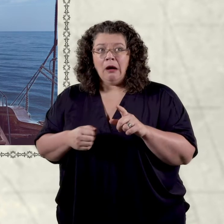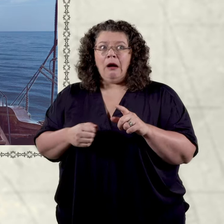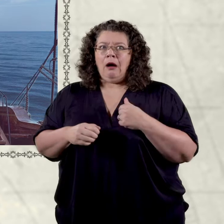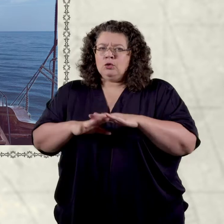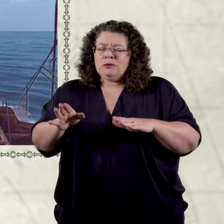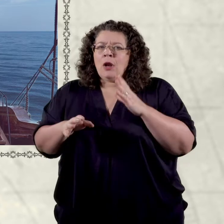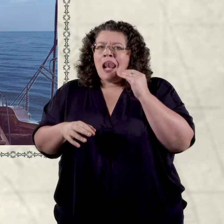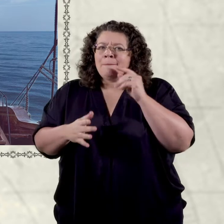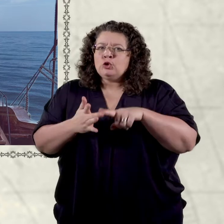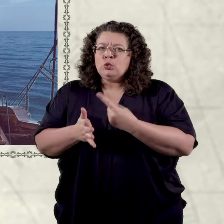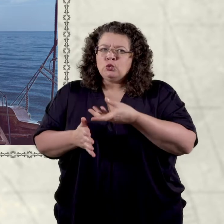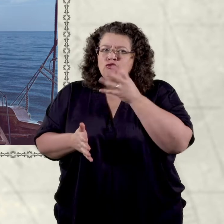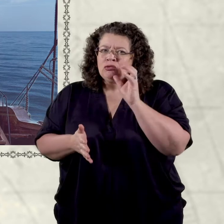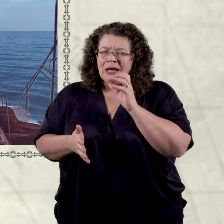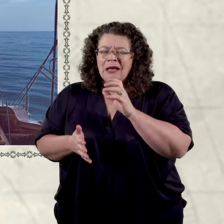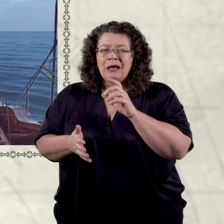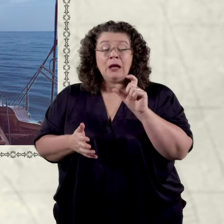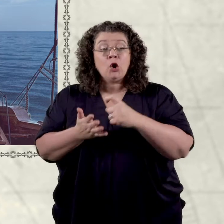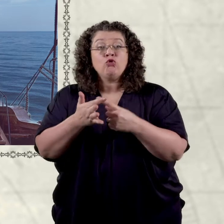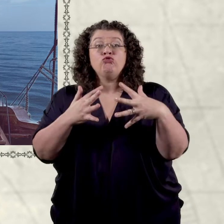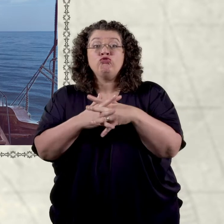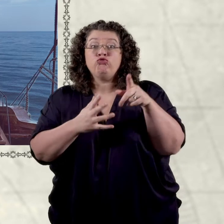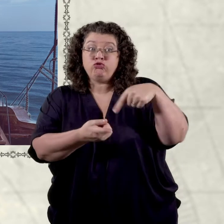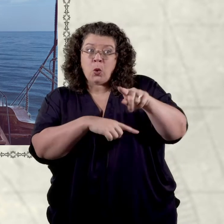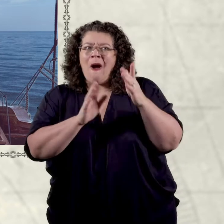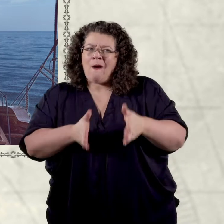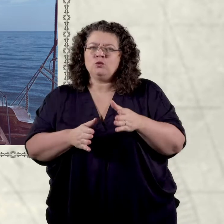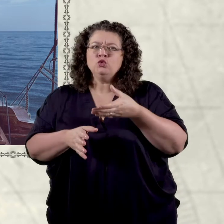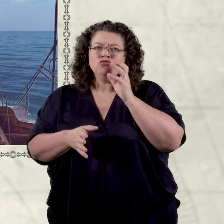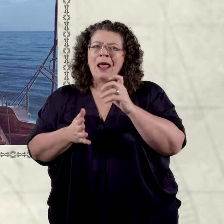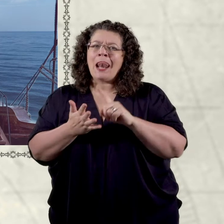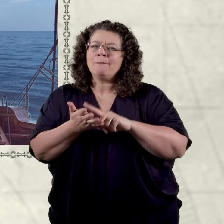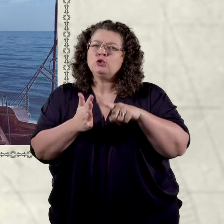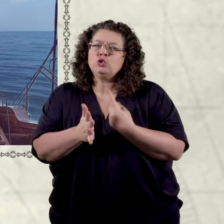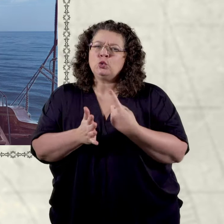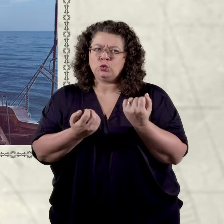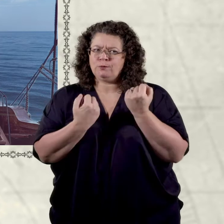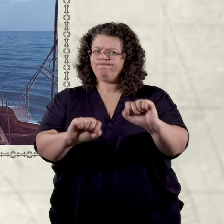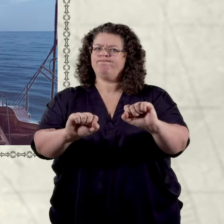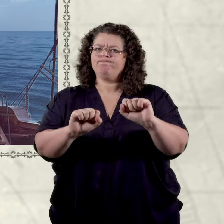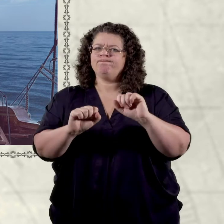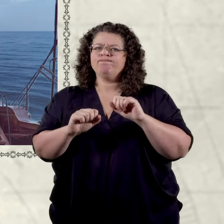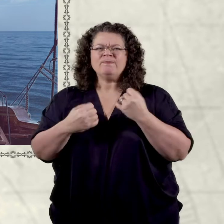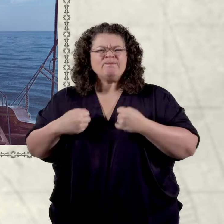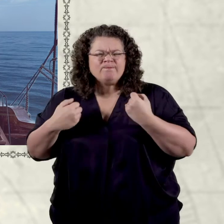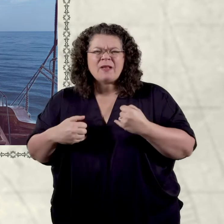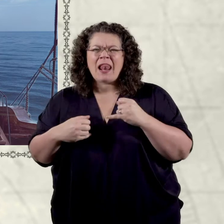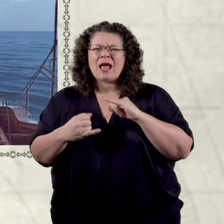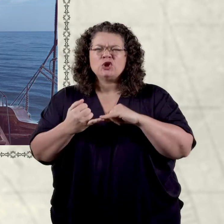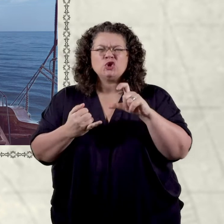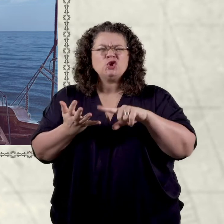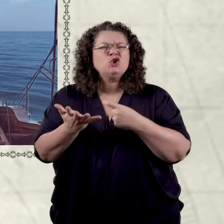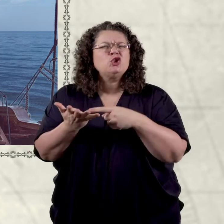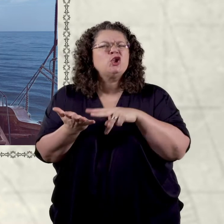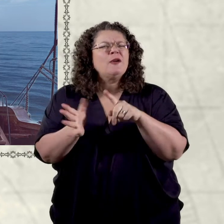yfed sydd lemwn. Mae'r criw i gyd yn gorfod yfed sydd lemwn i atal afiechydon